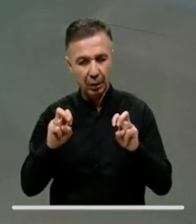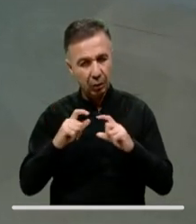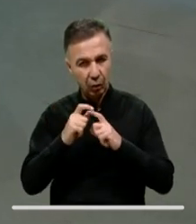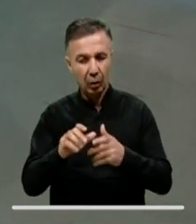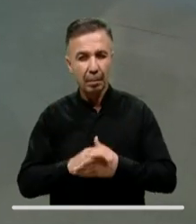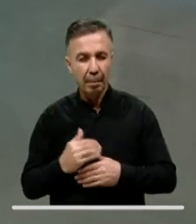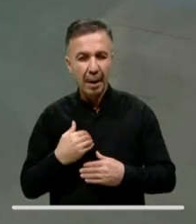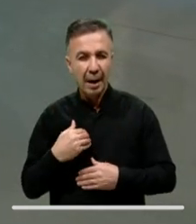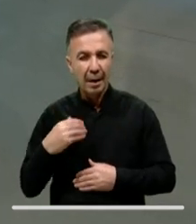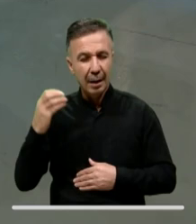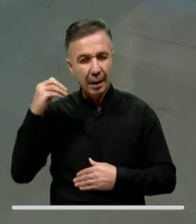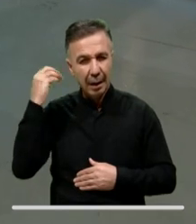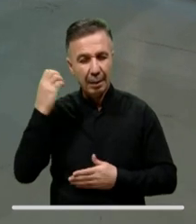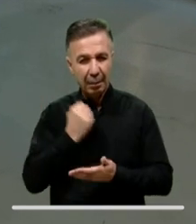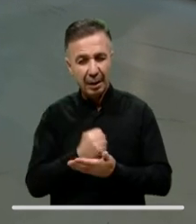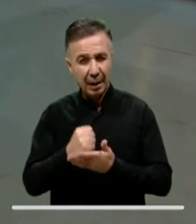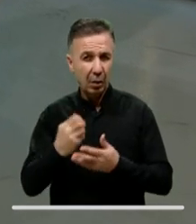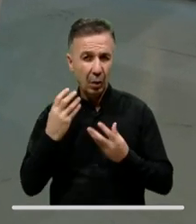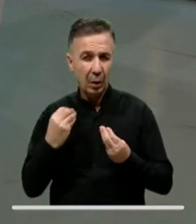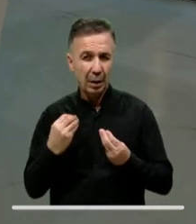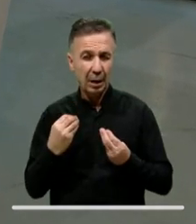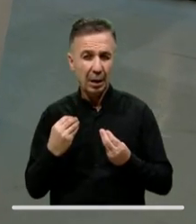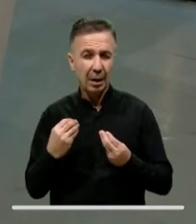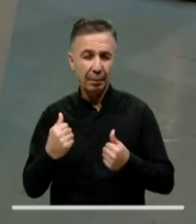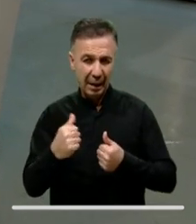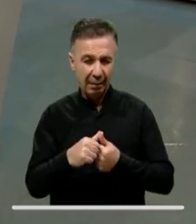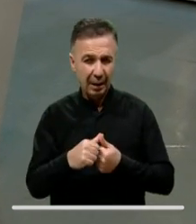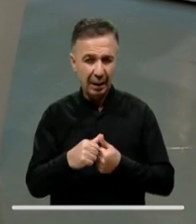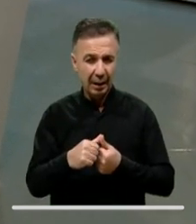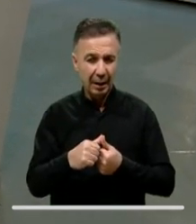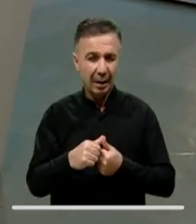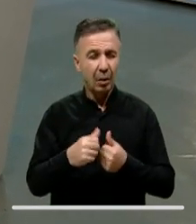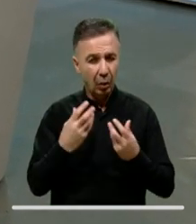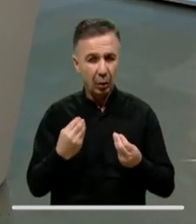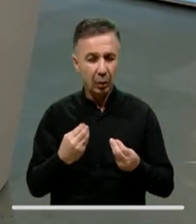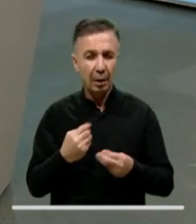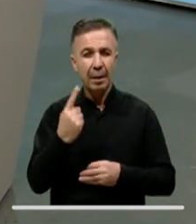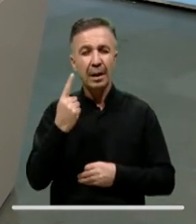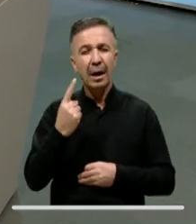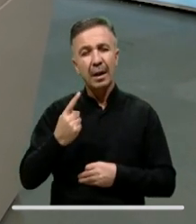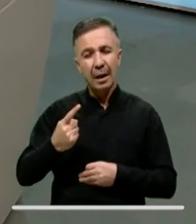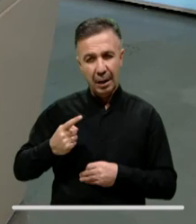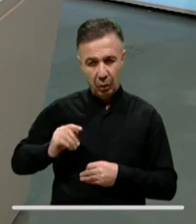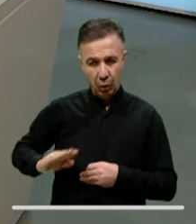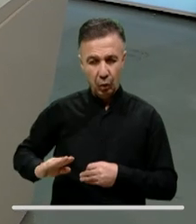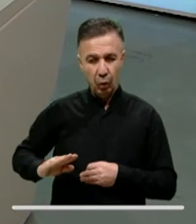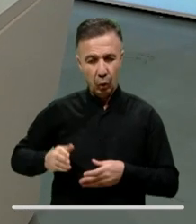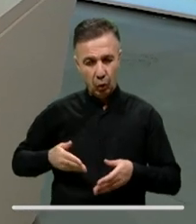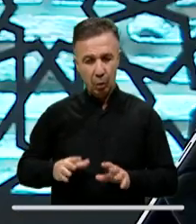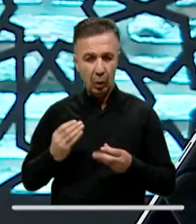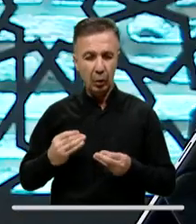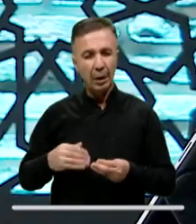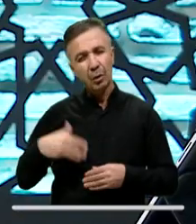Ben dini nikahlı olaraktan bir birliktelik yaşadım. Bir tane de çocuğum oldu. Daha sonrasında